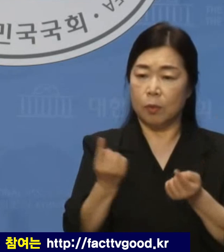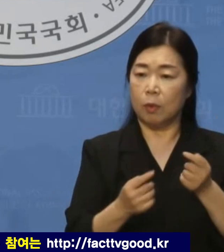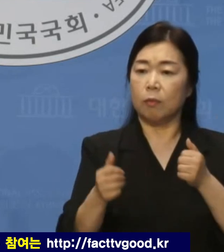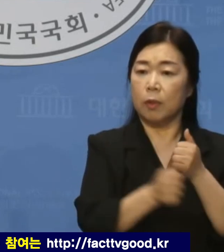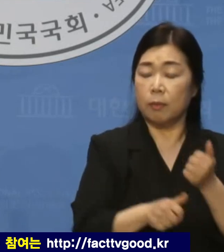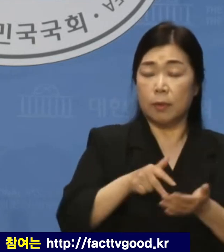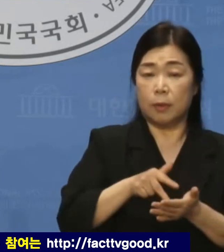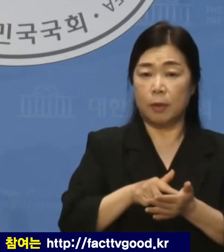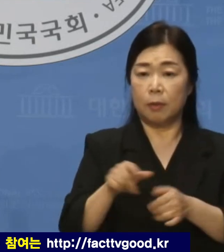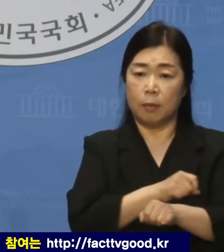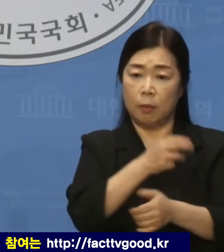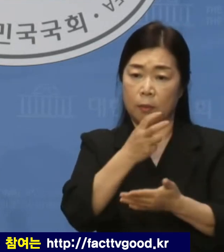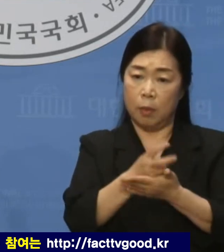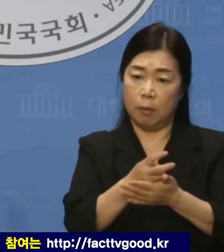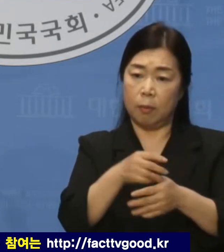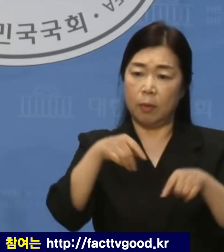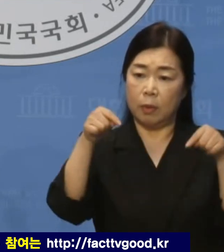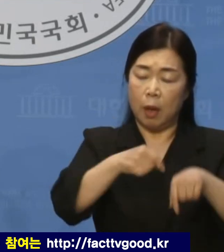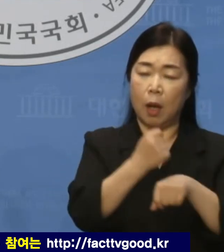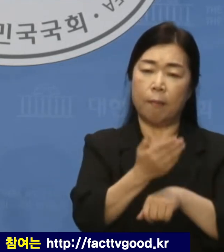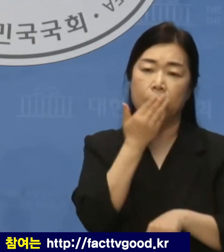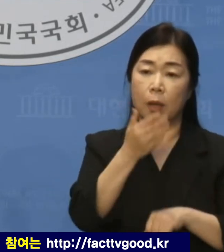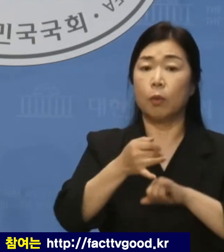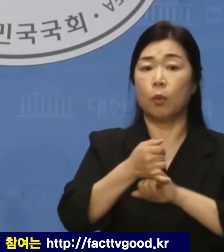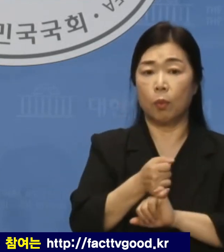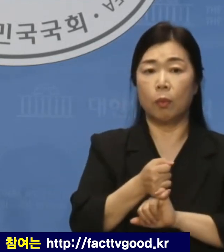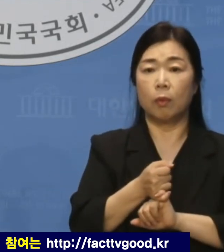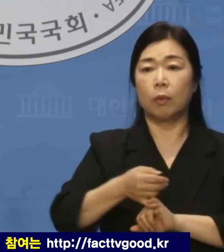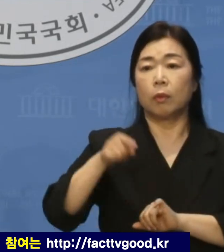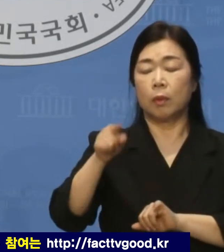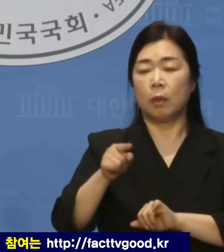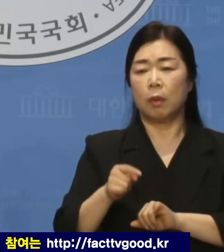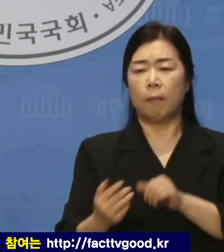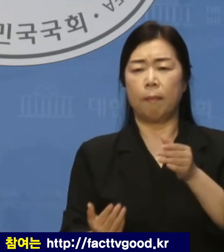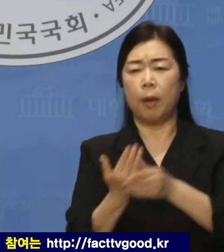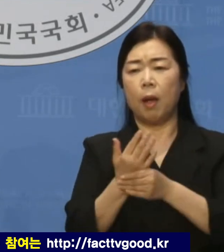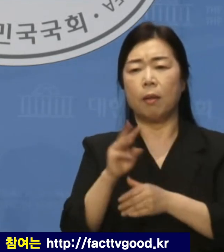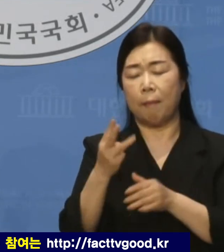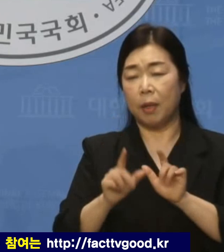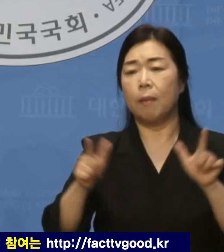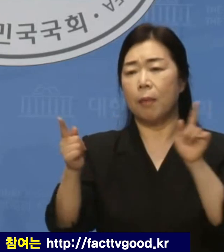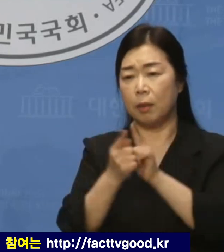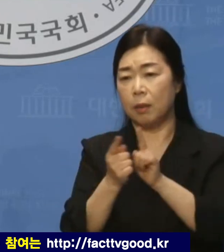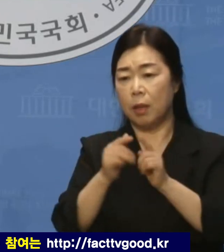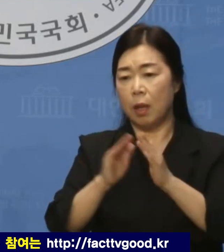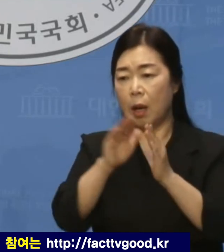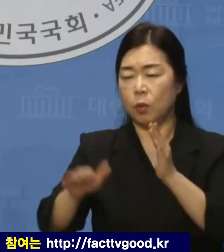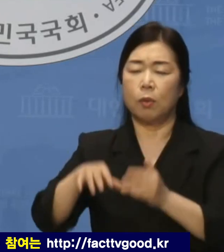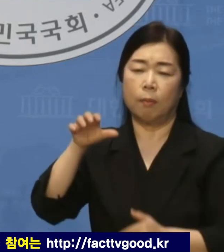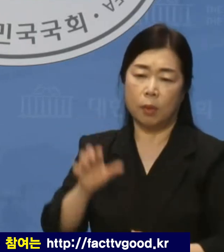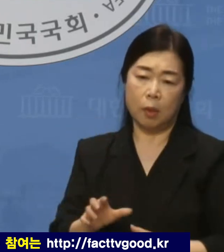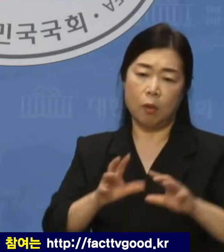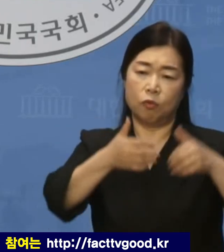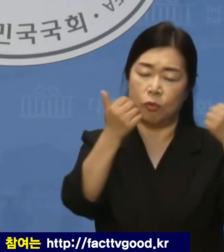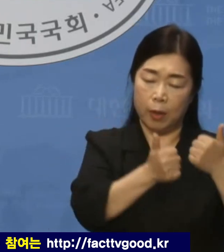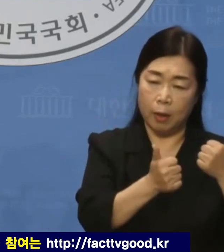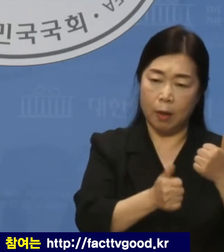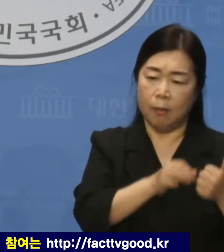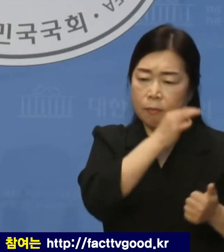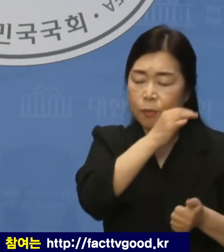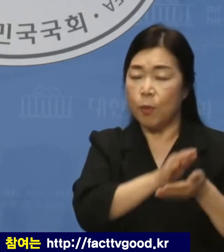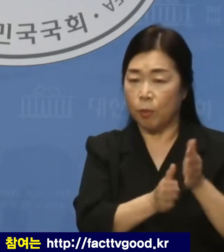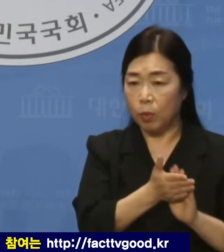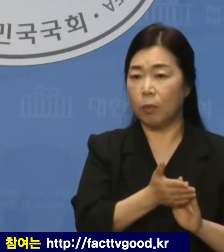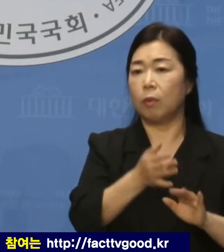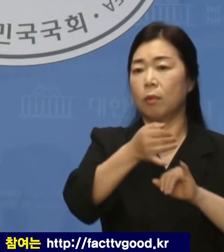안건조정위원회에서 이태원 참사 특별법을 다룰 수 있도록, 그래서 곧 참사 300일을 맞는 유가족 앞에서 국회가